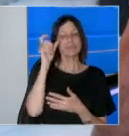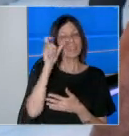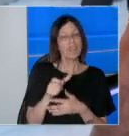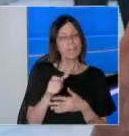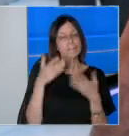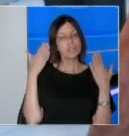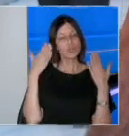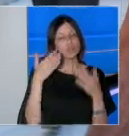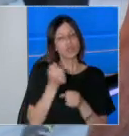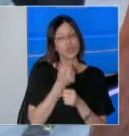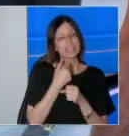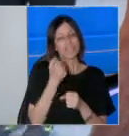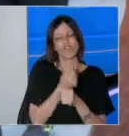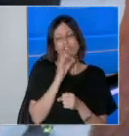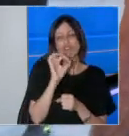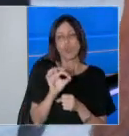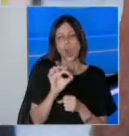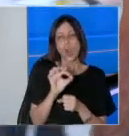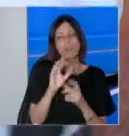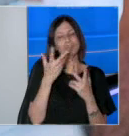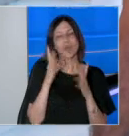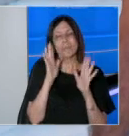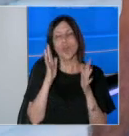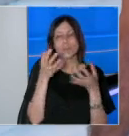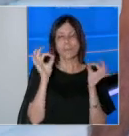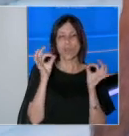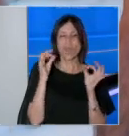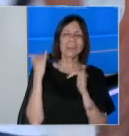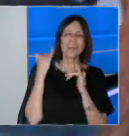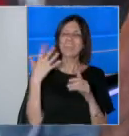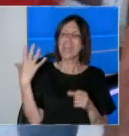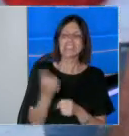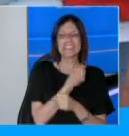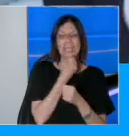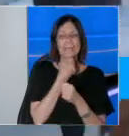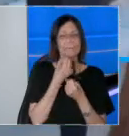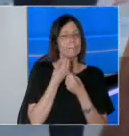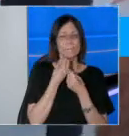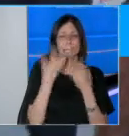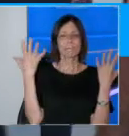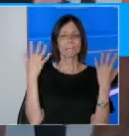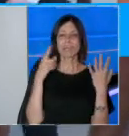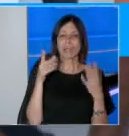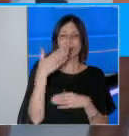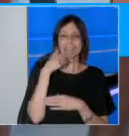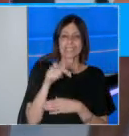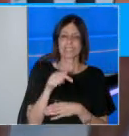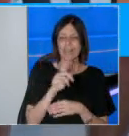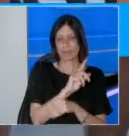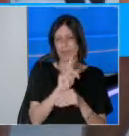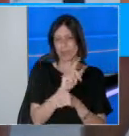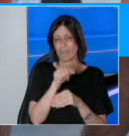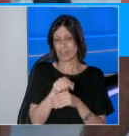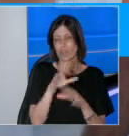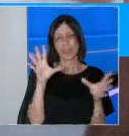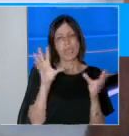מסור שעושה את עבודתו בצורה מאוד מאוד מיוחדת, הביא הישגים מדהימים למדינת ישראל, ובעת הזאת עם